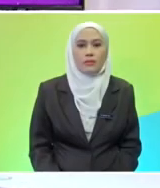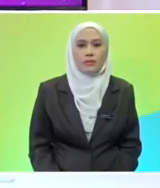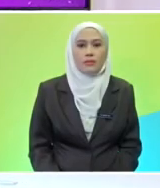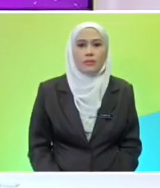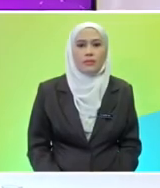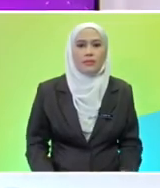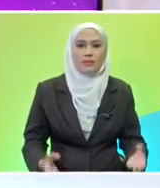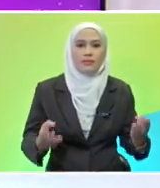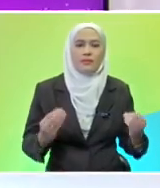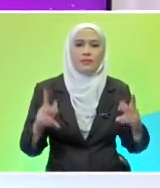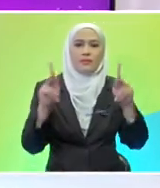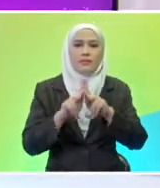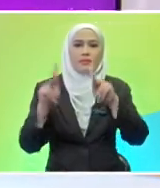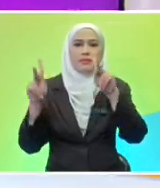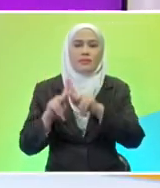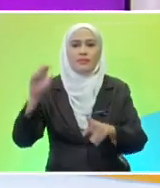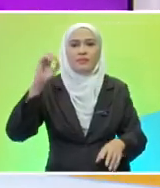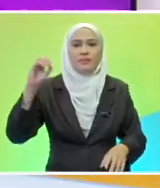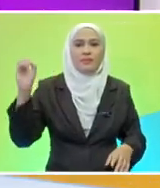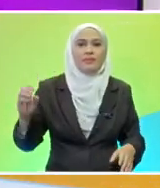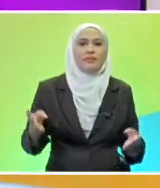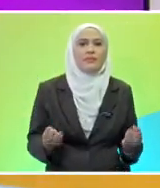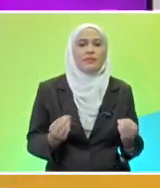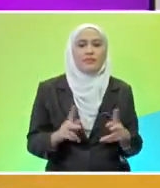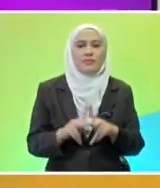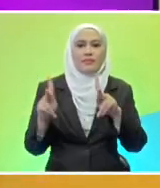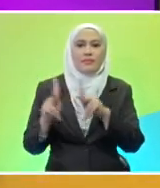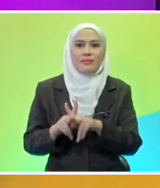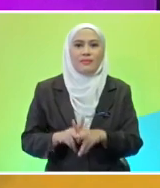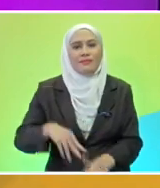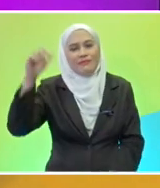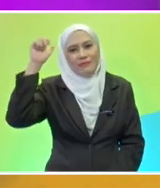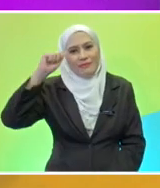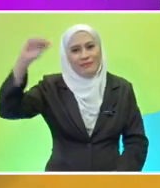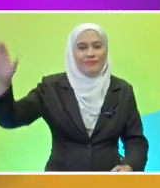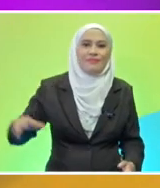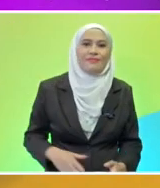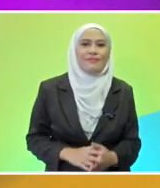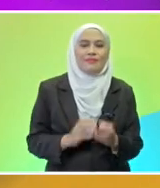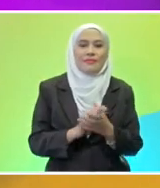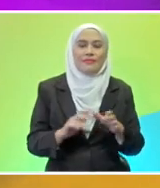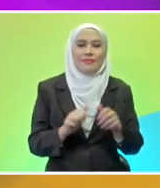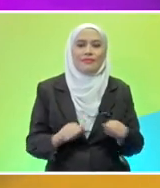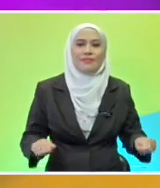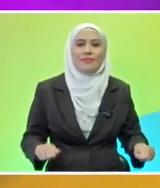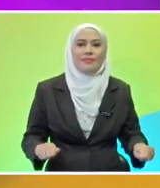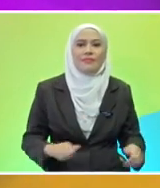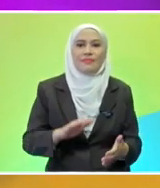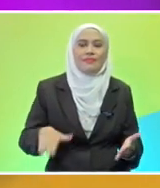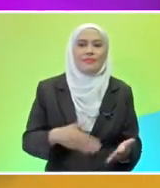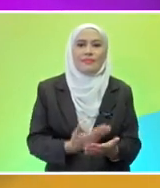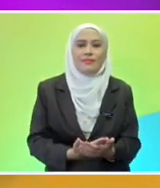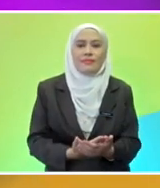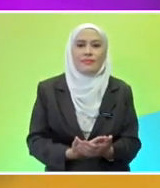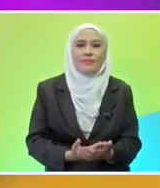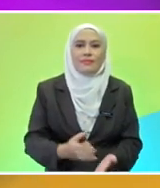Balik kampung, oh, balik kampung. Hey, assalamualaikum, salam sejahtera, apa khabar semua? Selamat datang ke Prasekolah bersama